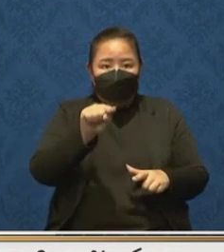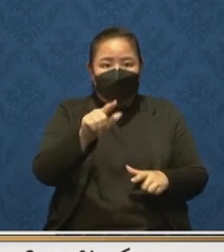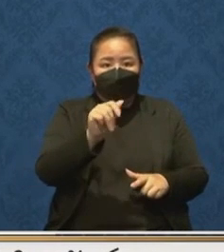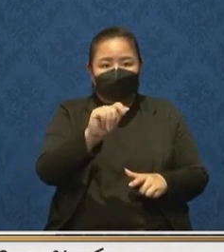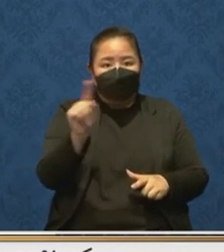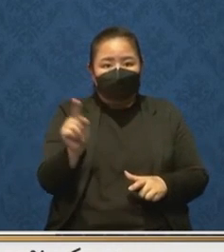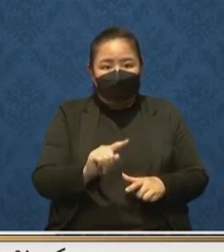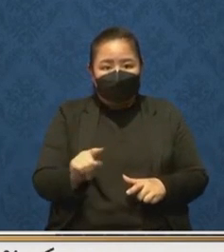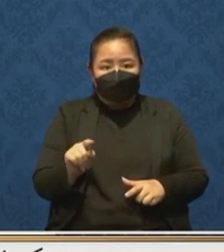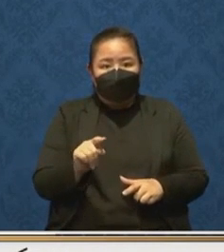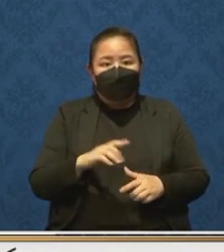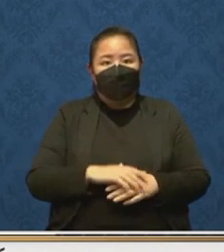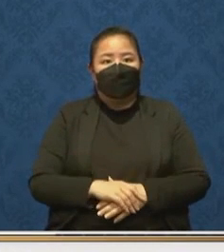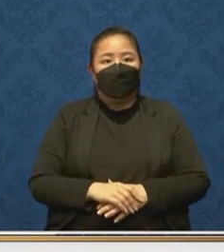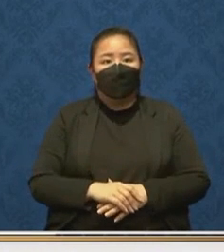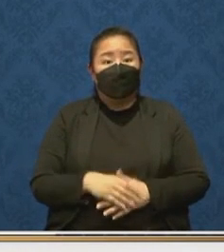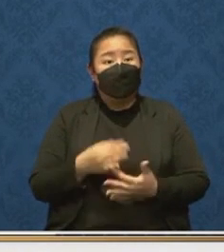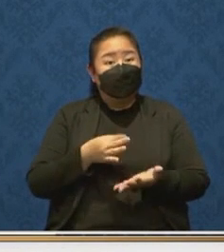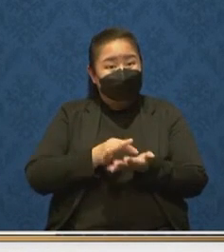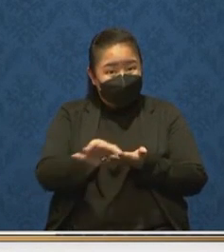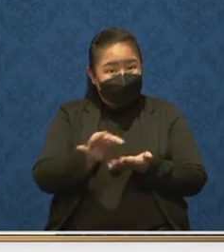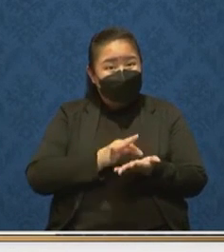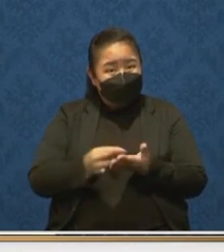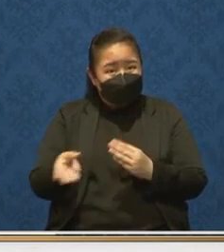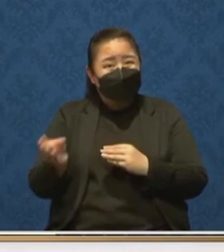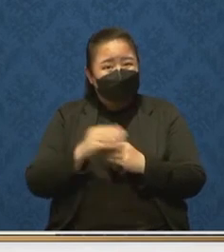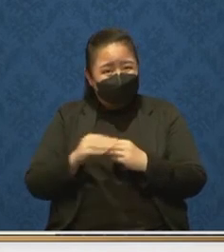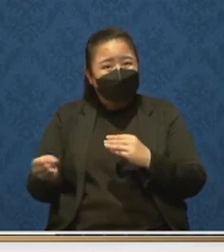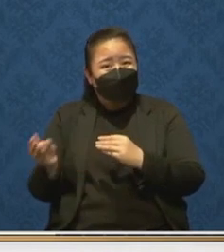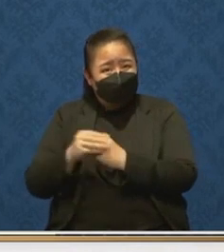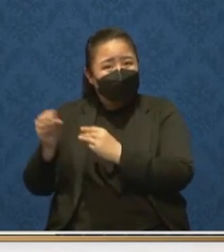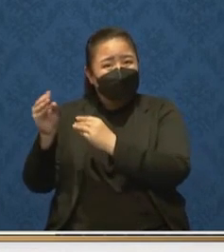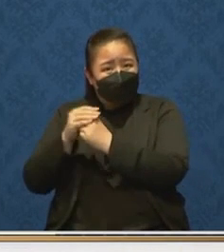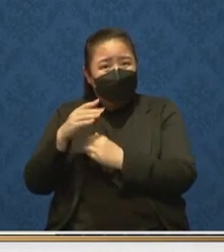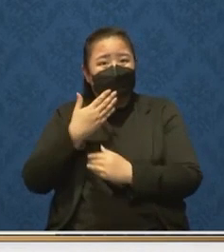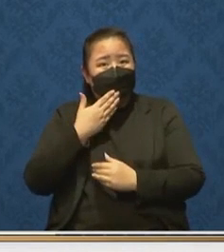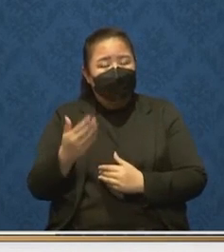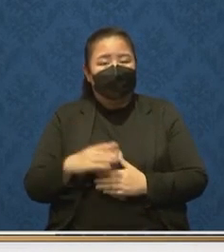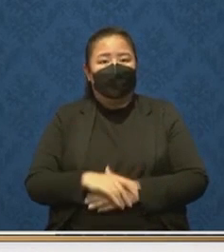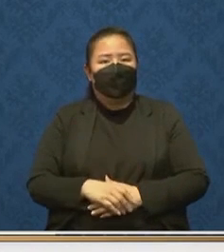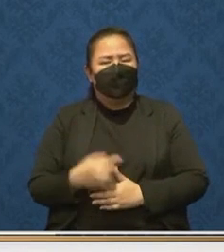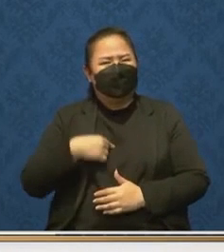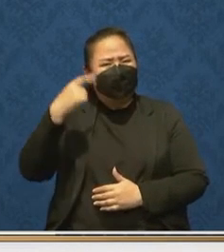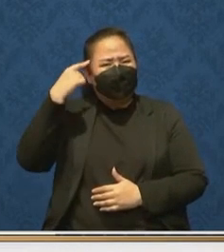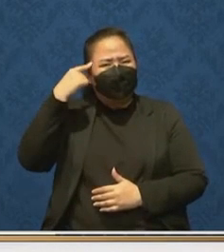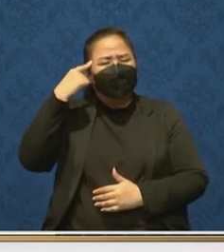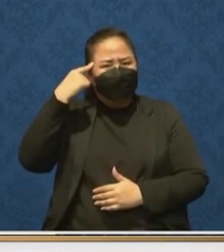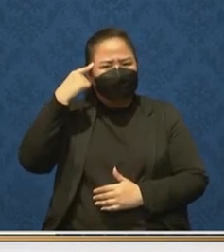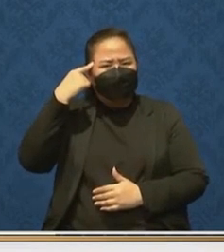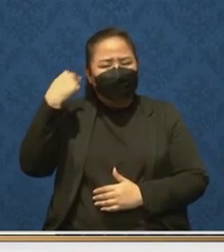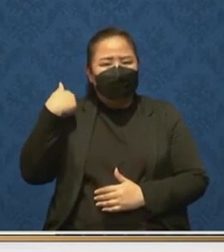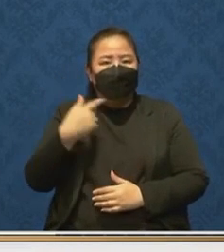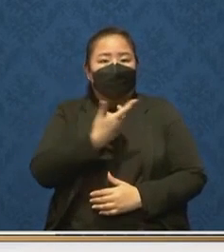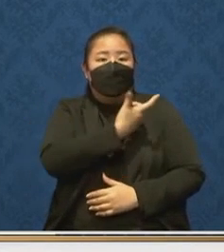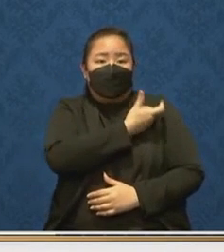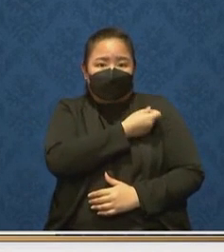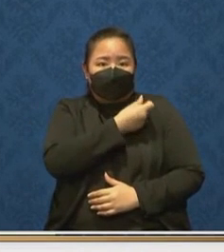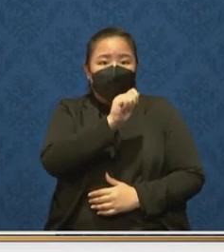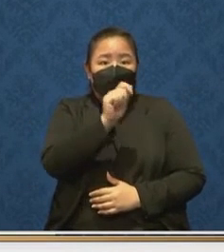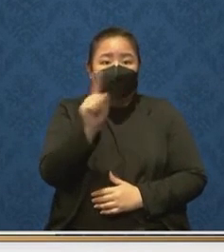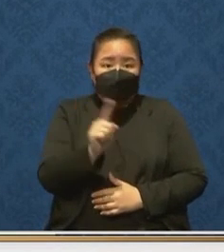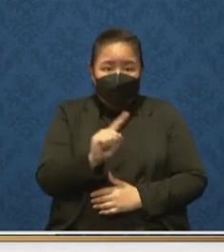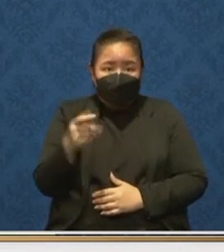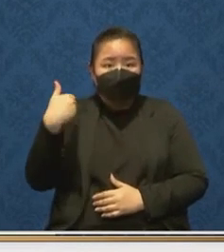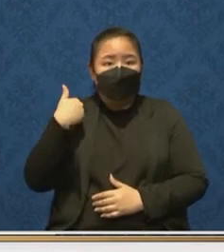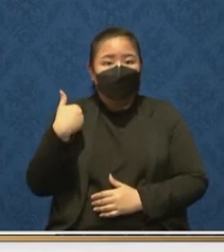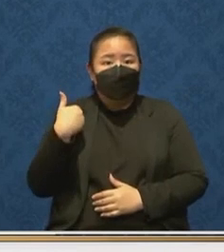Astacenecaยัซื้อเข้ามาเติมตลอดๆคิดแล้วว่จะมีวซีนAstacenecaเข้ามา